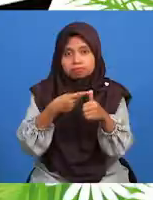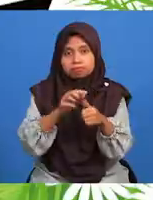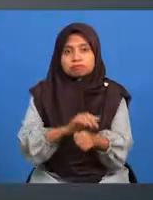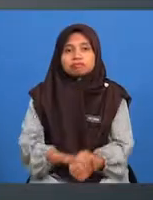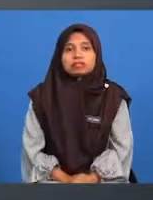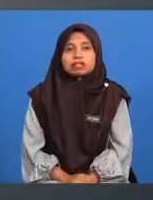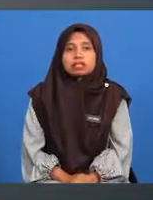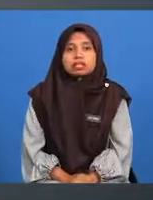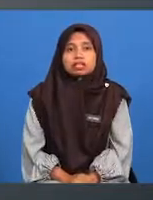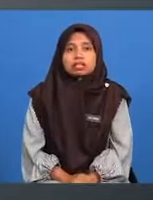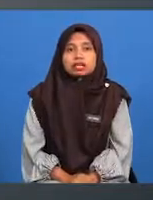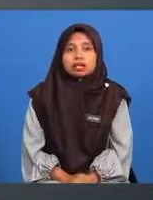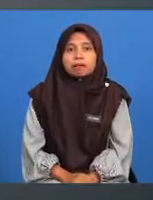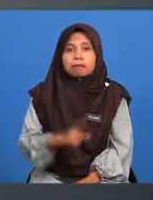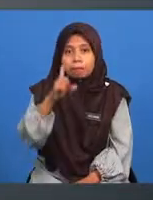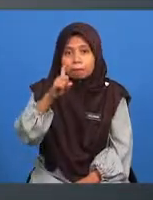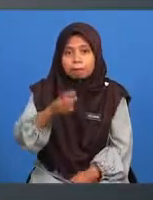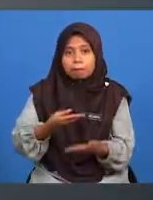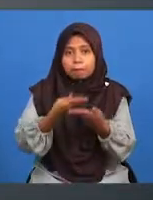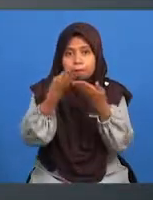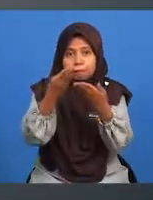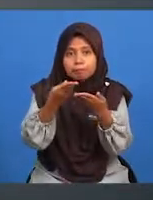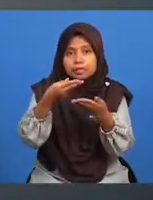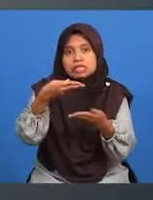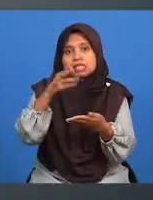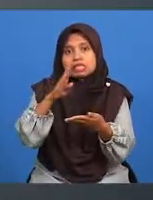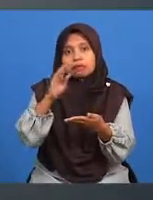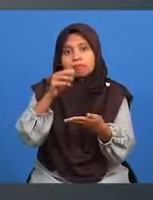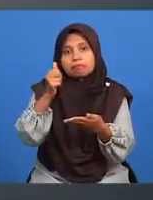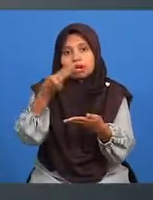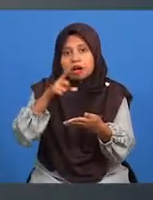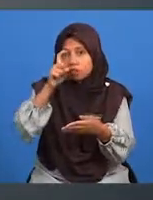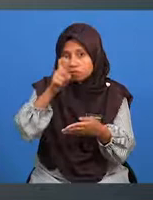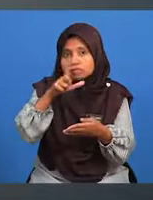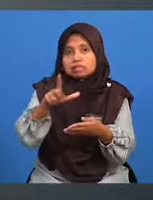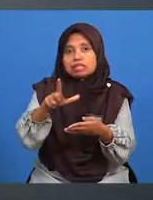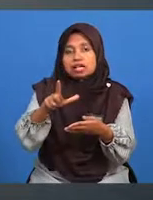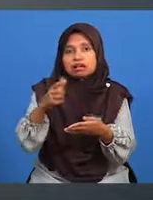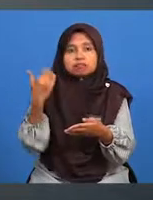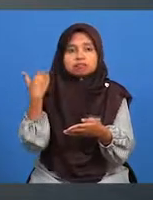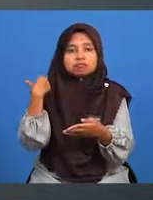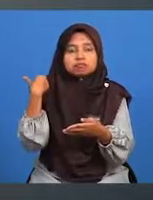dahulu. Pemberi hibah atau Encik Zakaria mestilah